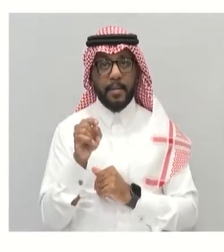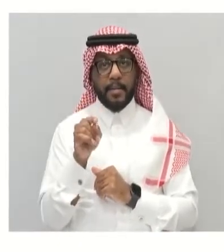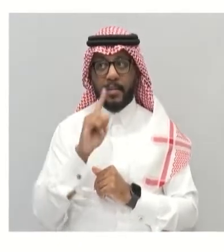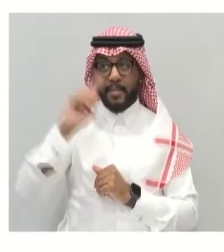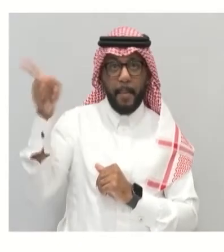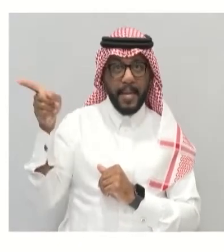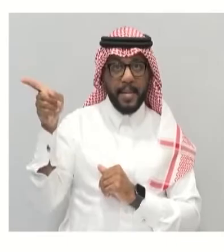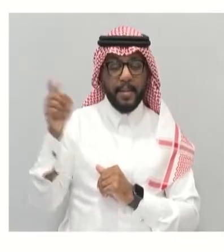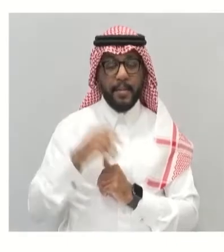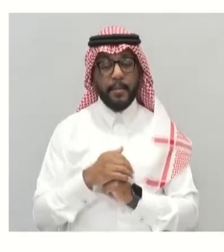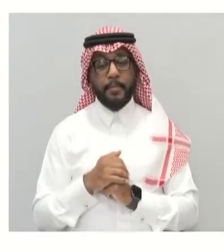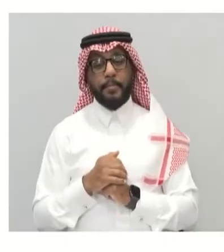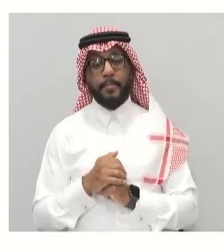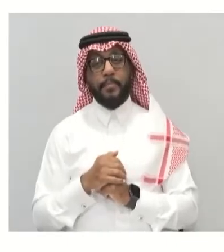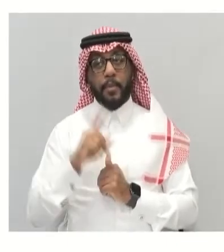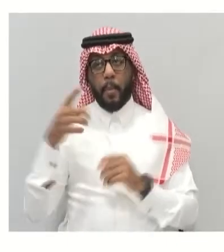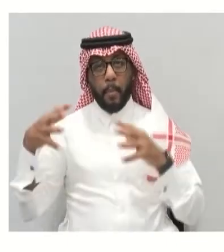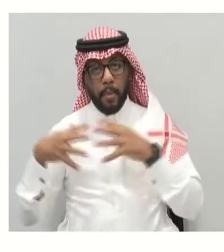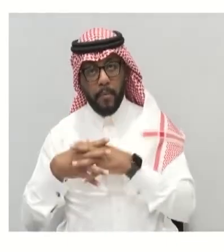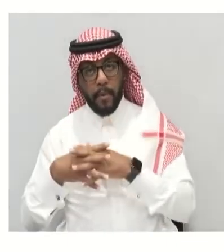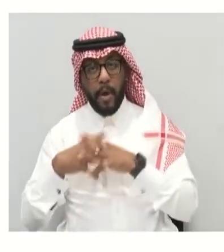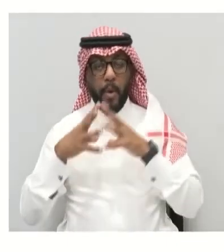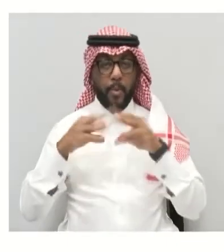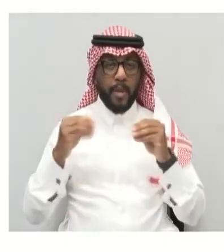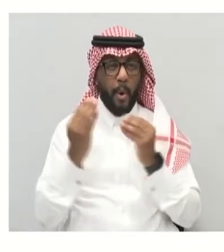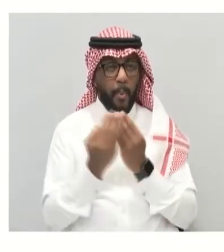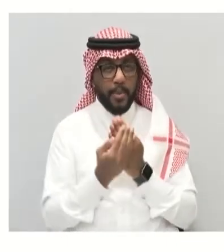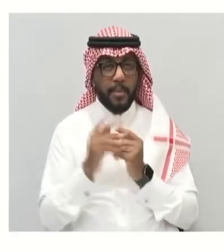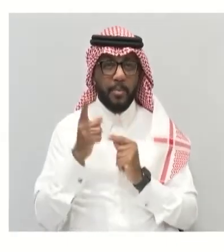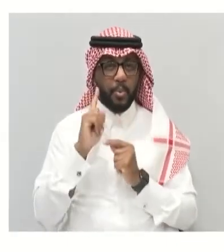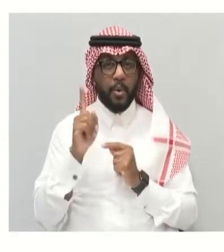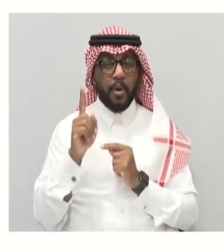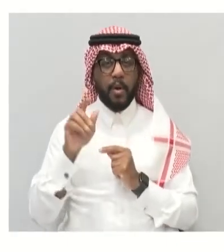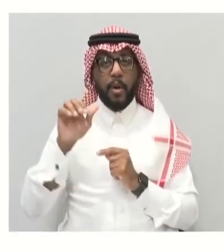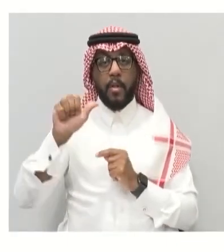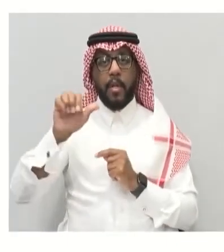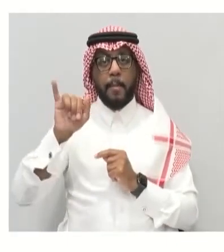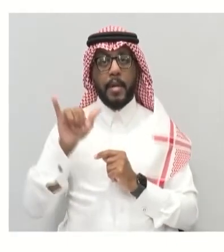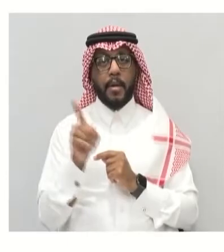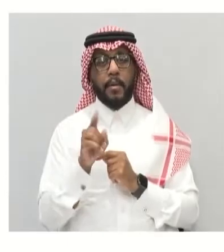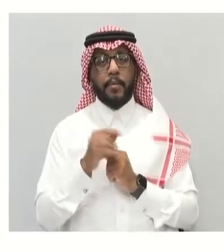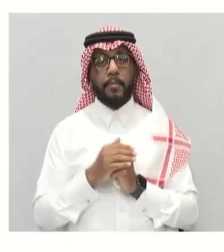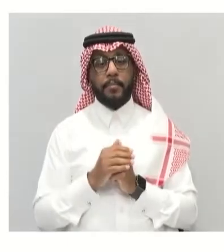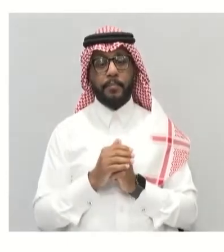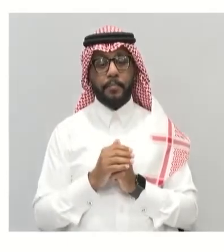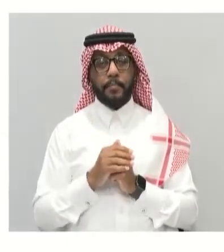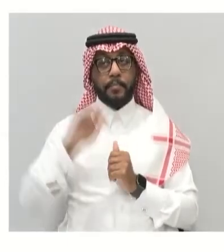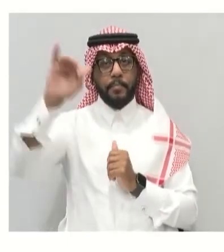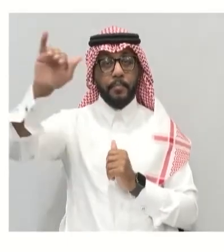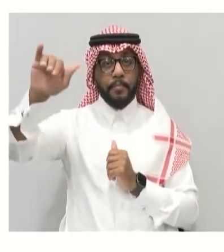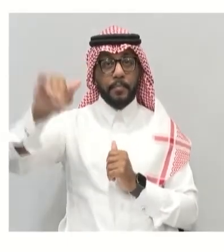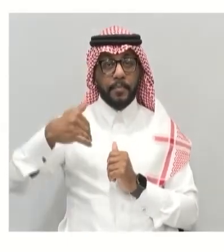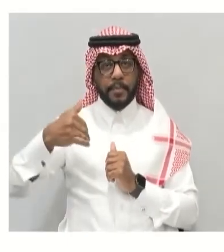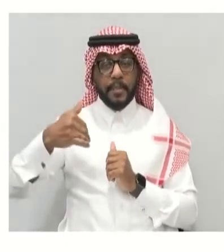الضمير سواء كان الضمير متصلا او ضميرا مستترا ا كان نقول مثلا جاء